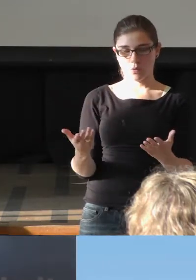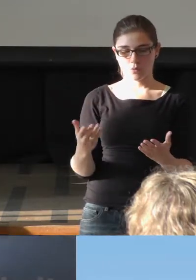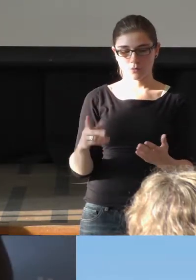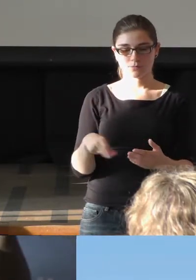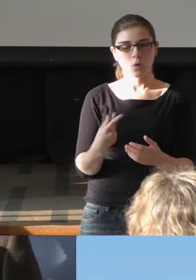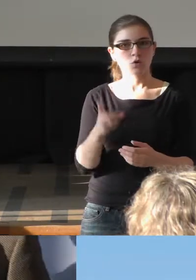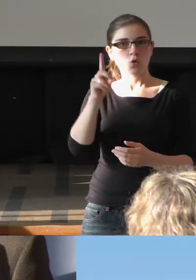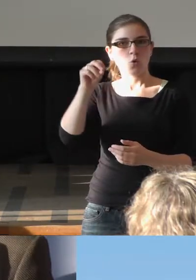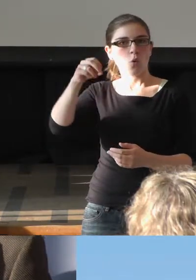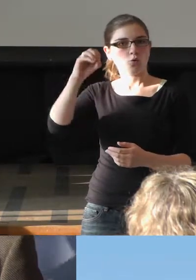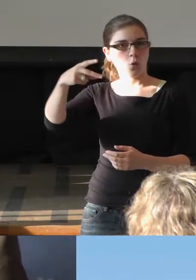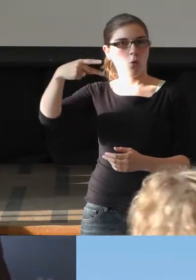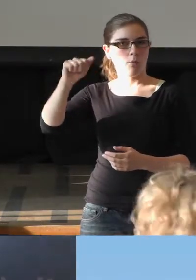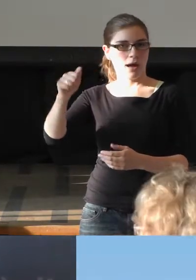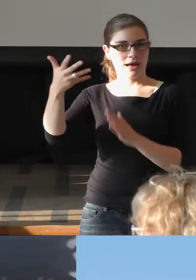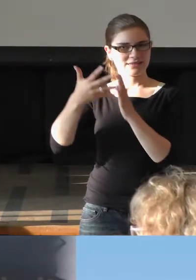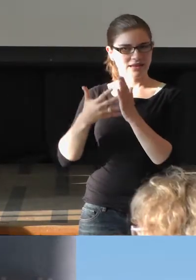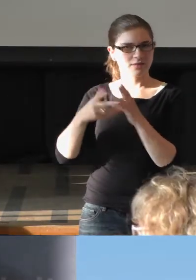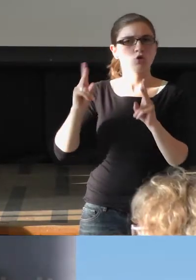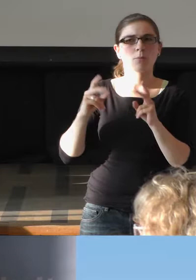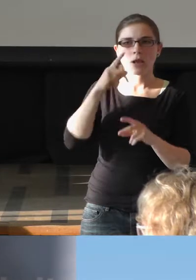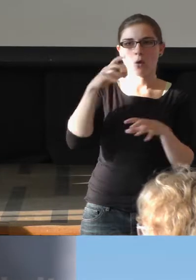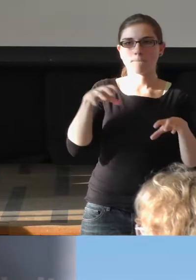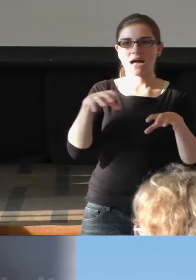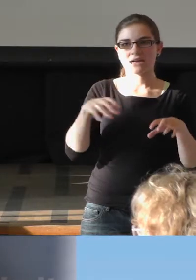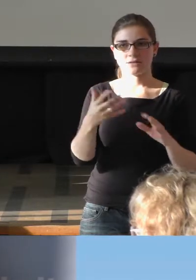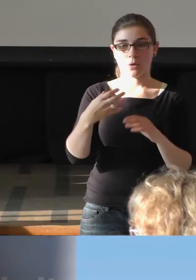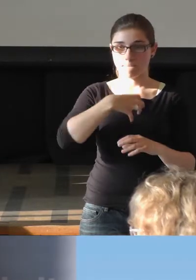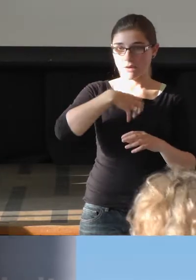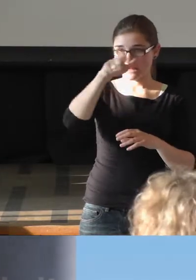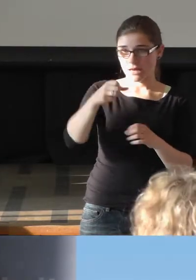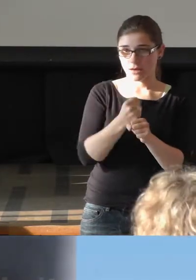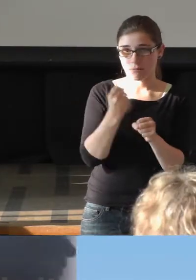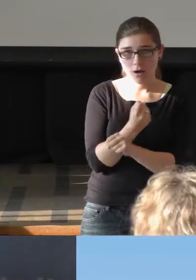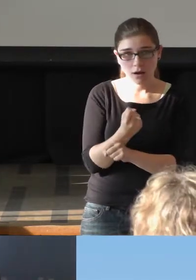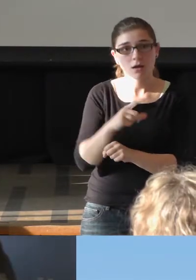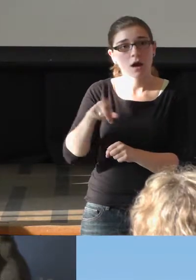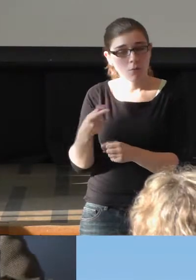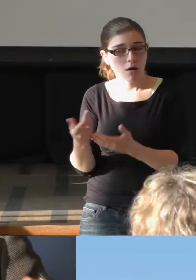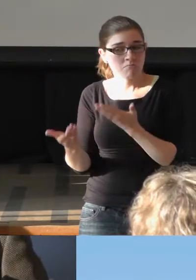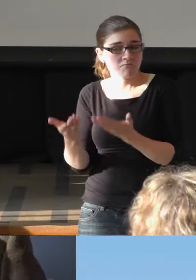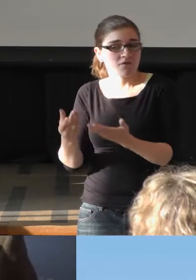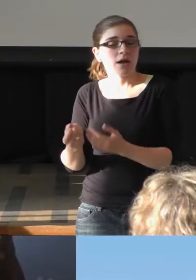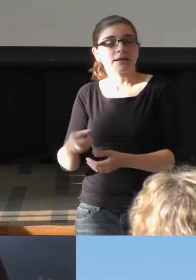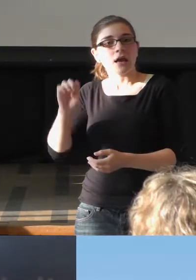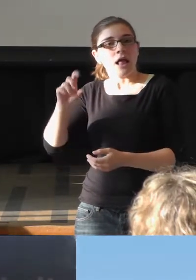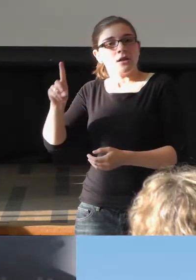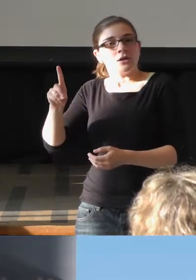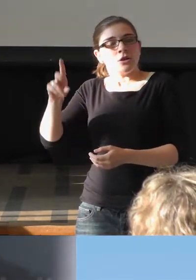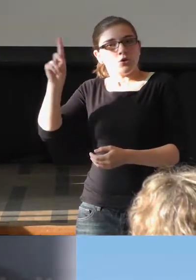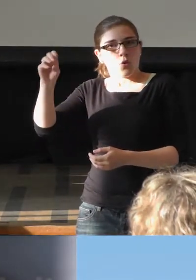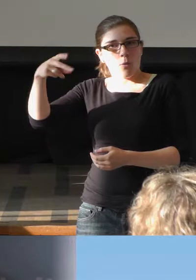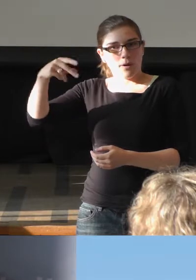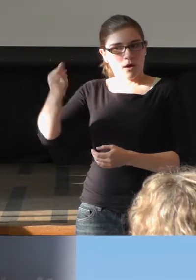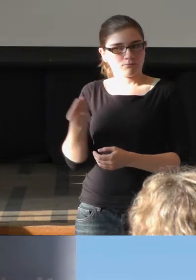L-Dopa-Test, den man sonst eigentlich nur bei Parkinson-Patienten verwendet, aber die Gabe von L-Dopa würde zumindest erst mal vorübergehend die